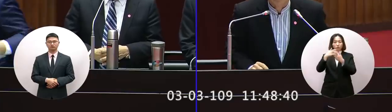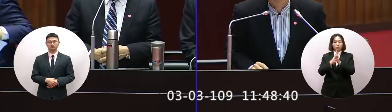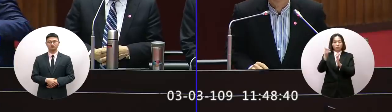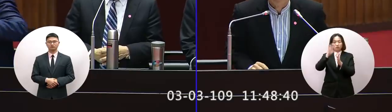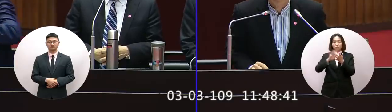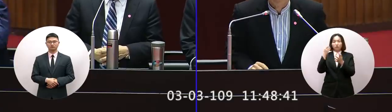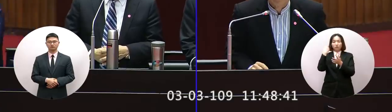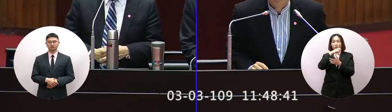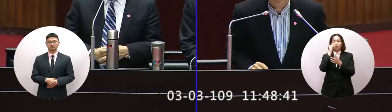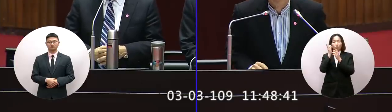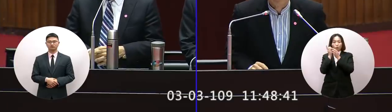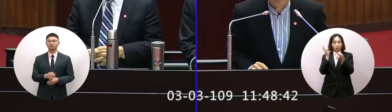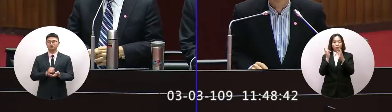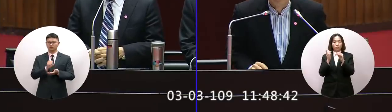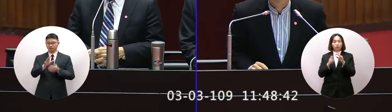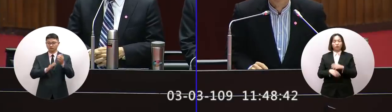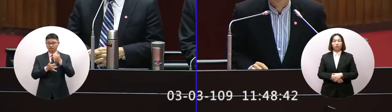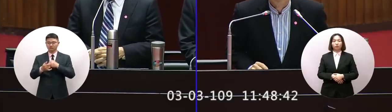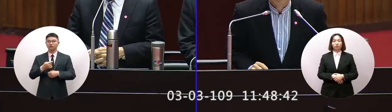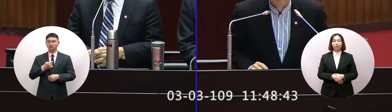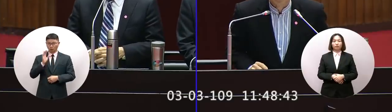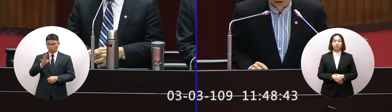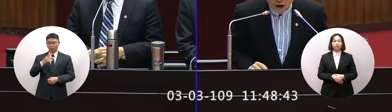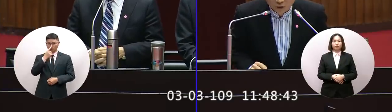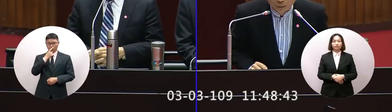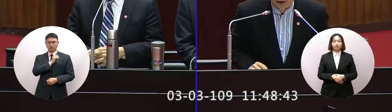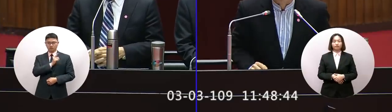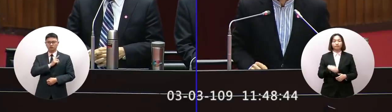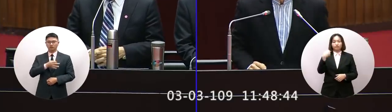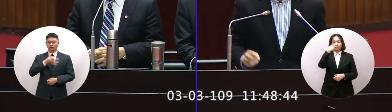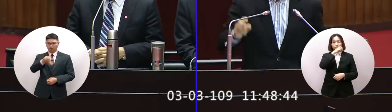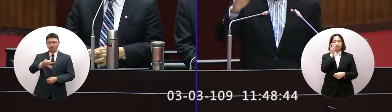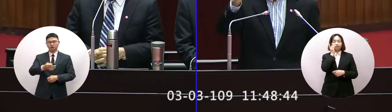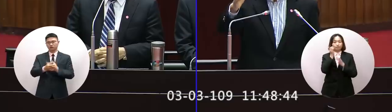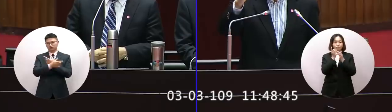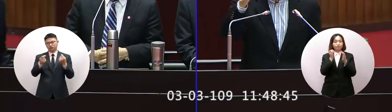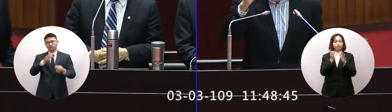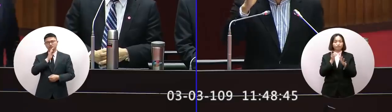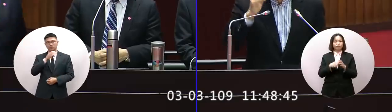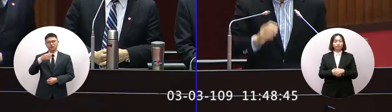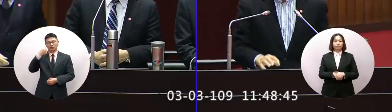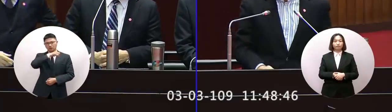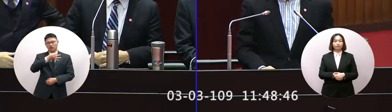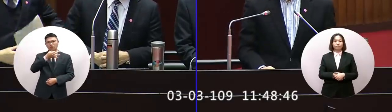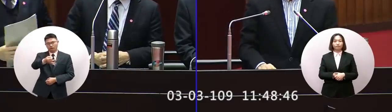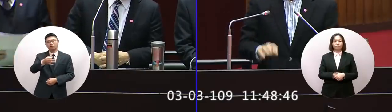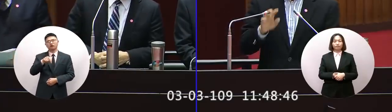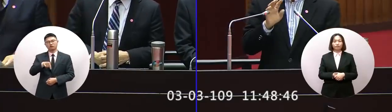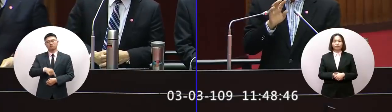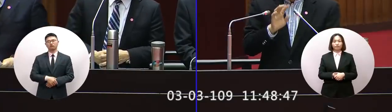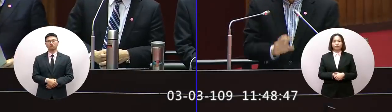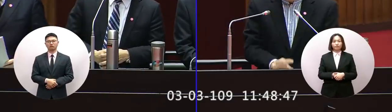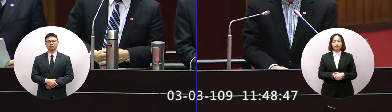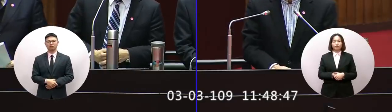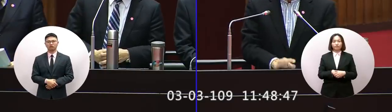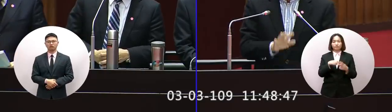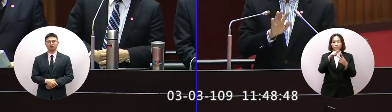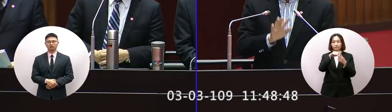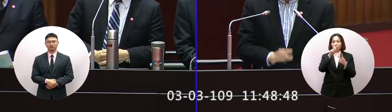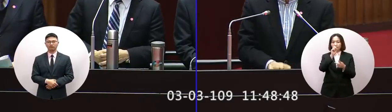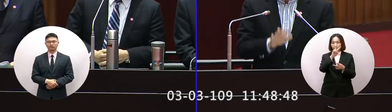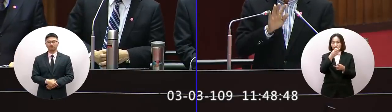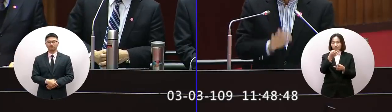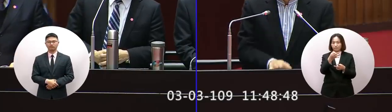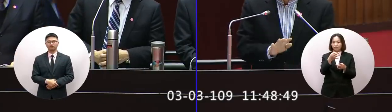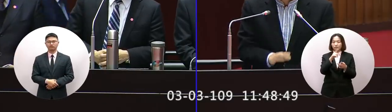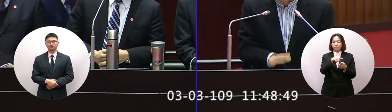配各位報告有我現在都是在用台灣用台灣配喔我告訴你是說這200塊